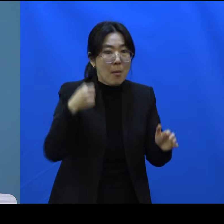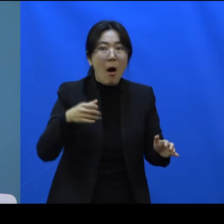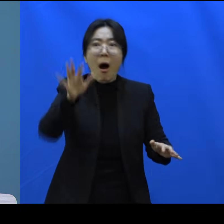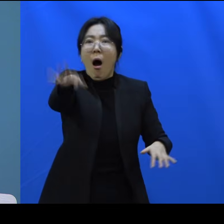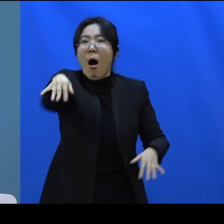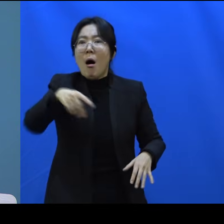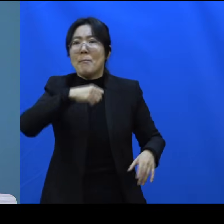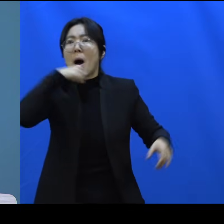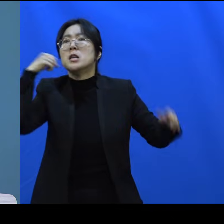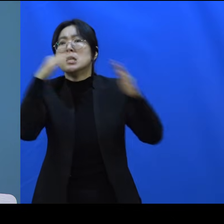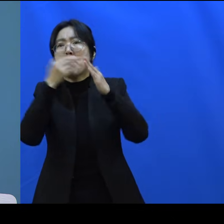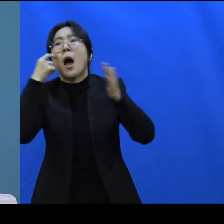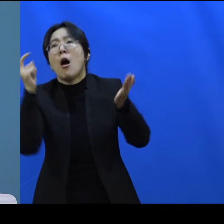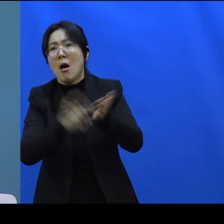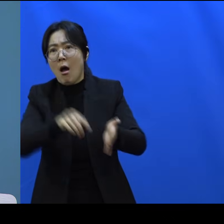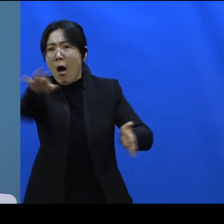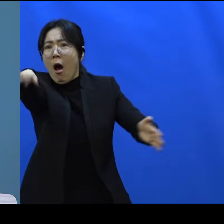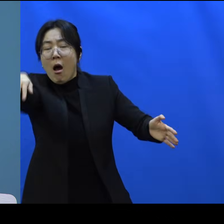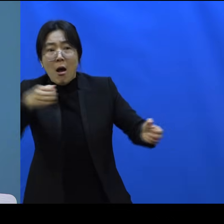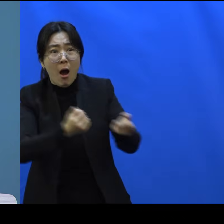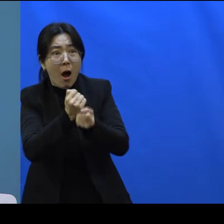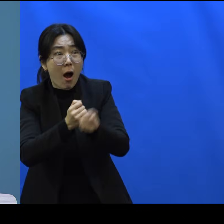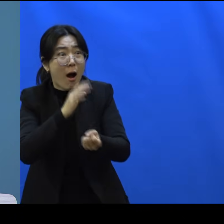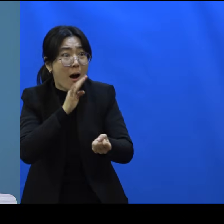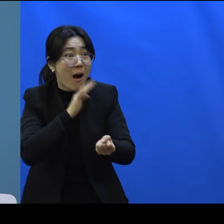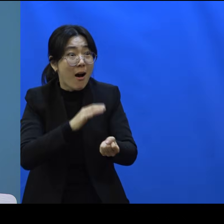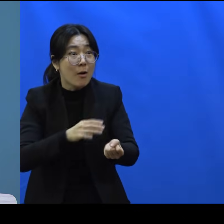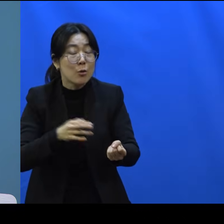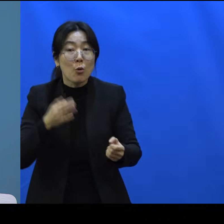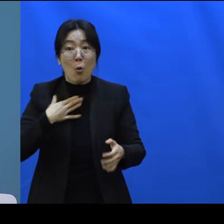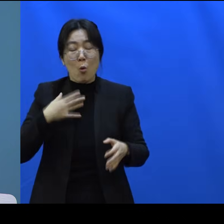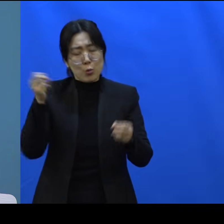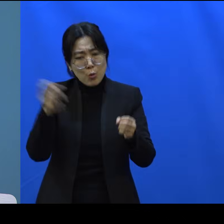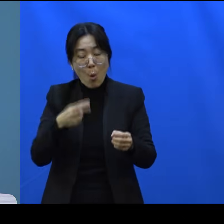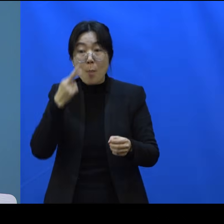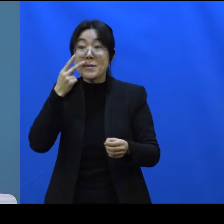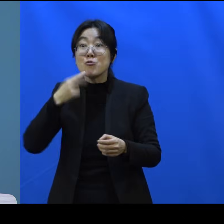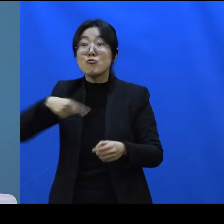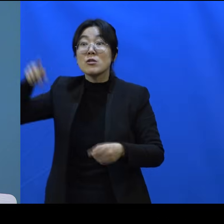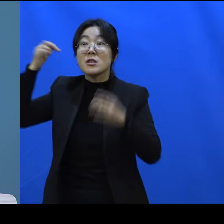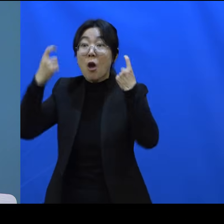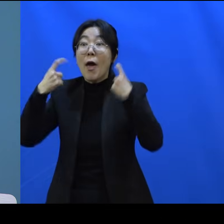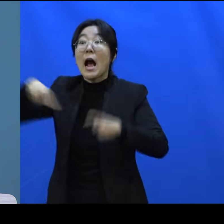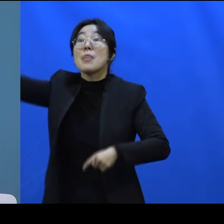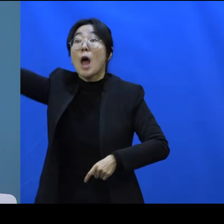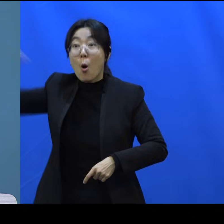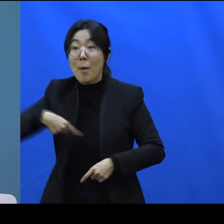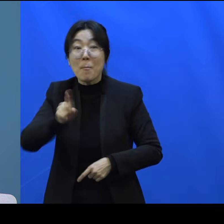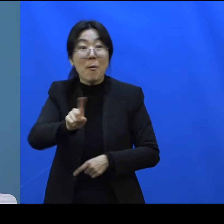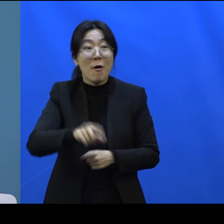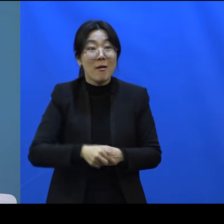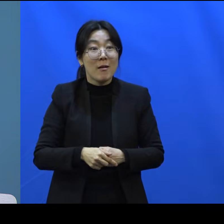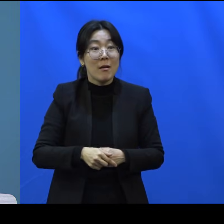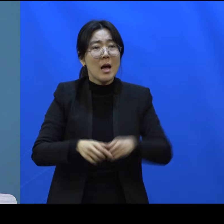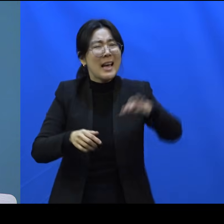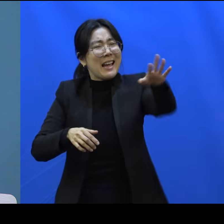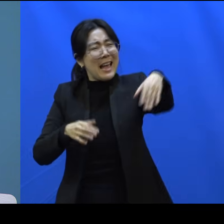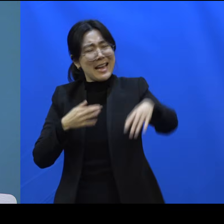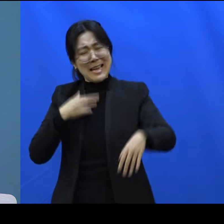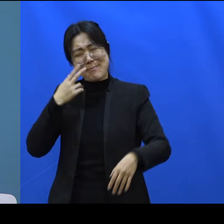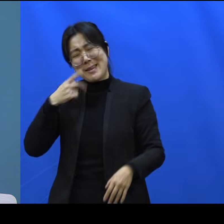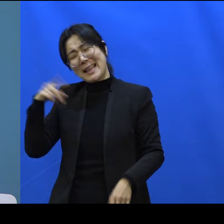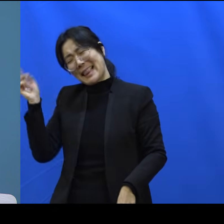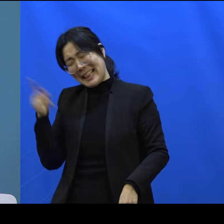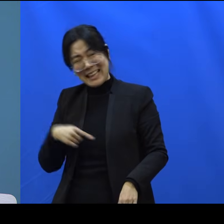자랑하잖아요. 그리고 또 외국 갔다 오면 또 갔다 왔다고 그러잖아요. 미국 내가 갔다 왔더니 이러면 그러잖아요. 지금 이 천국 갔다